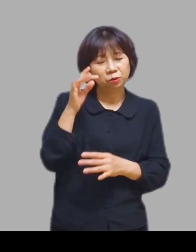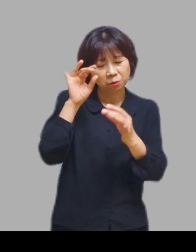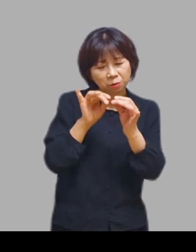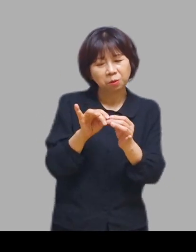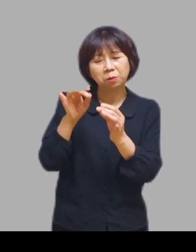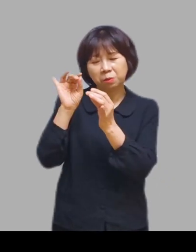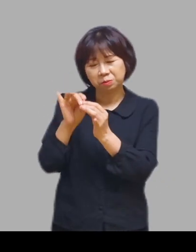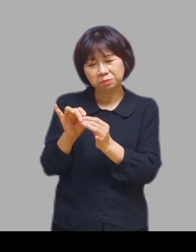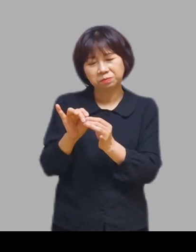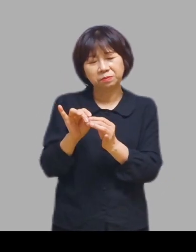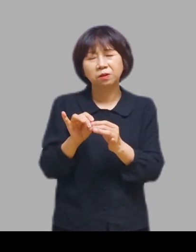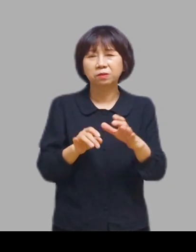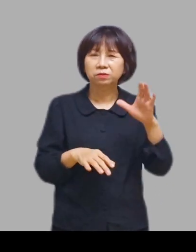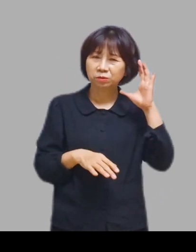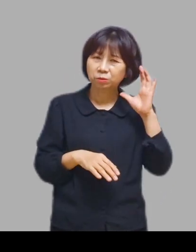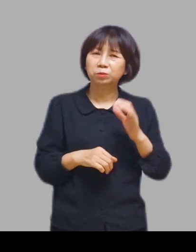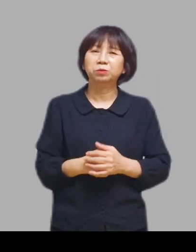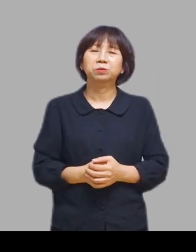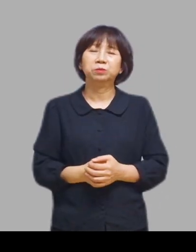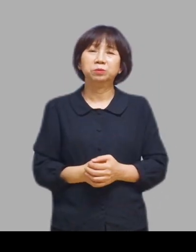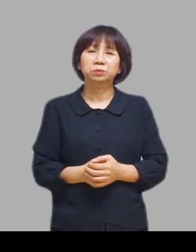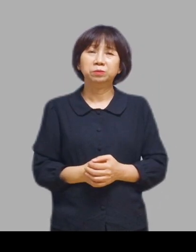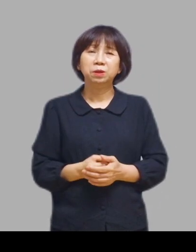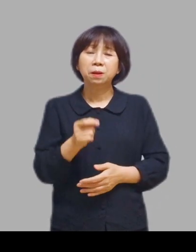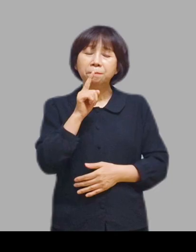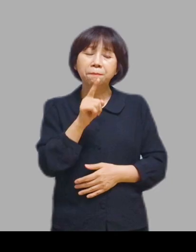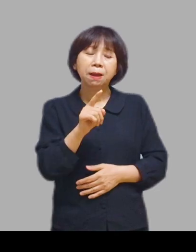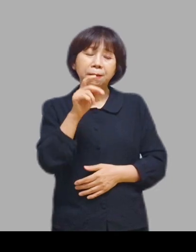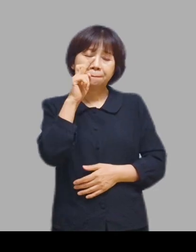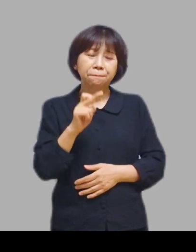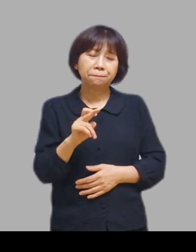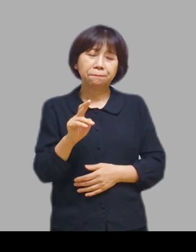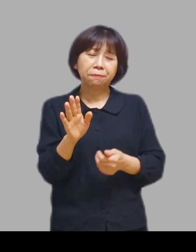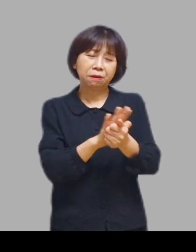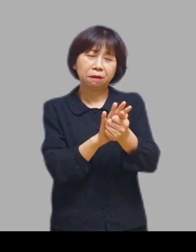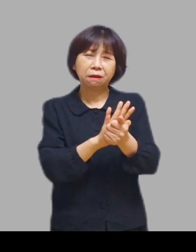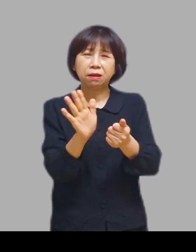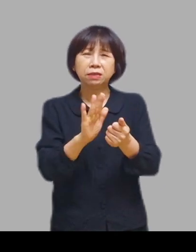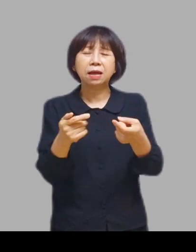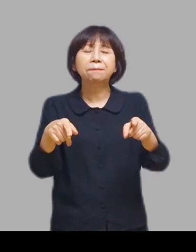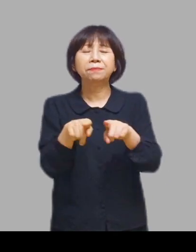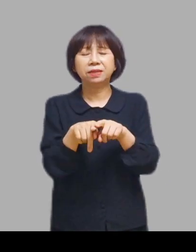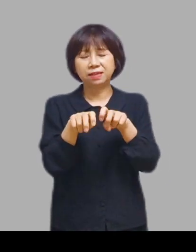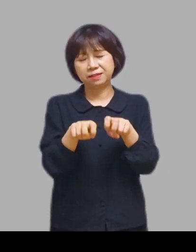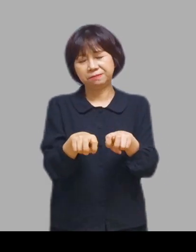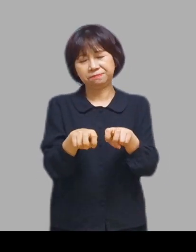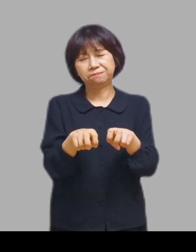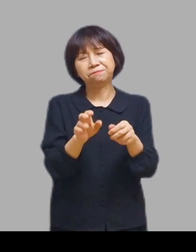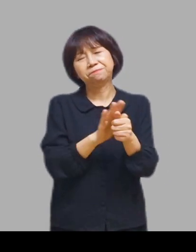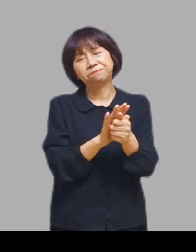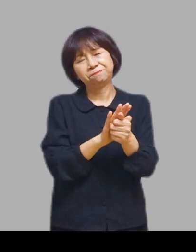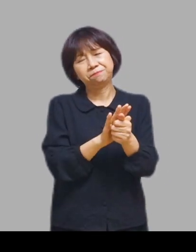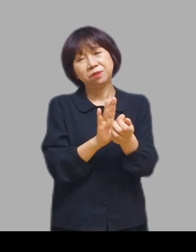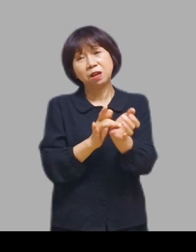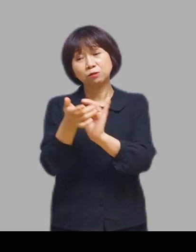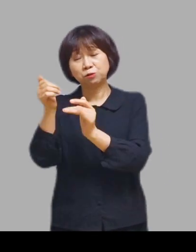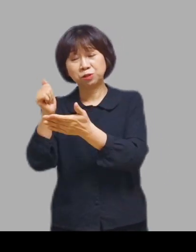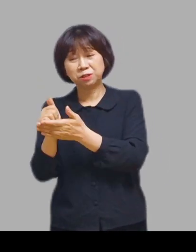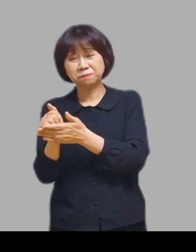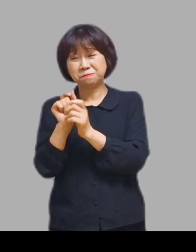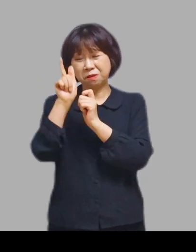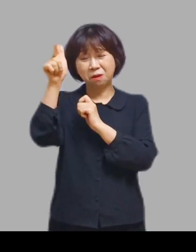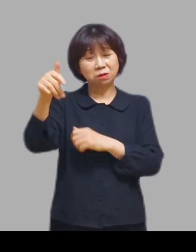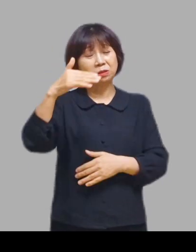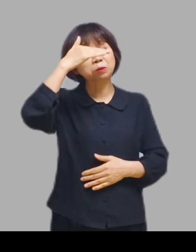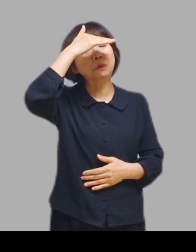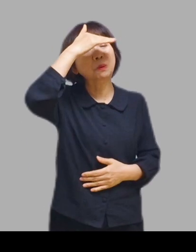공감하며 들어주는 거죠. 말로만 위로하는 사람이 아니라 곁에 앉아주는 사람이에요. 성도 여러분, 예수님은 멀리서 우리를